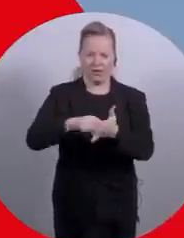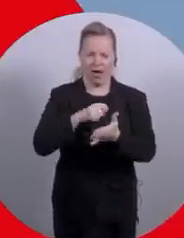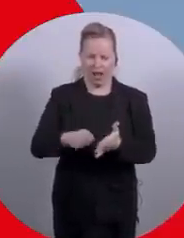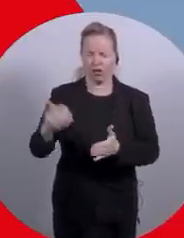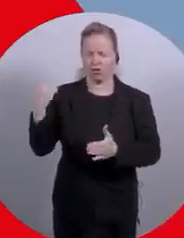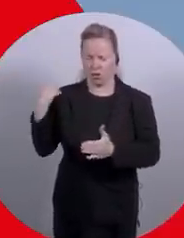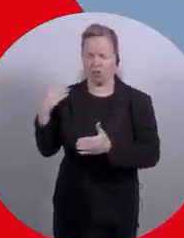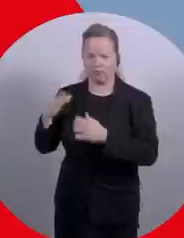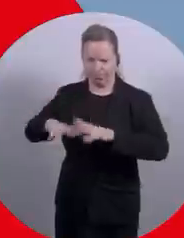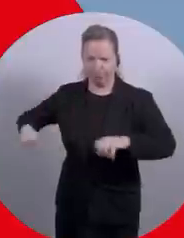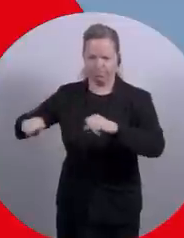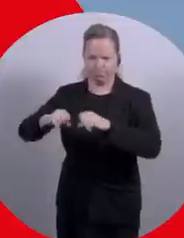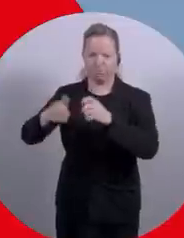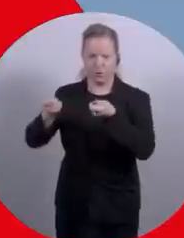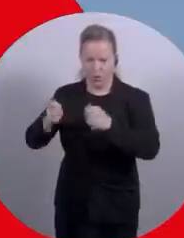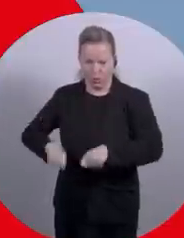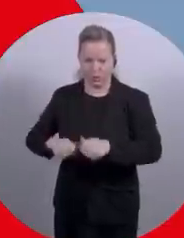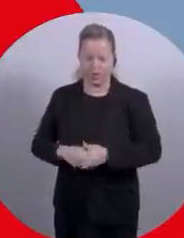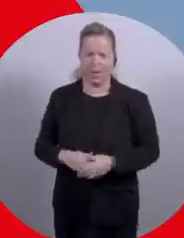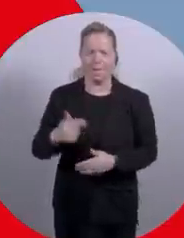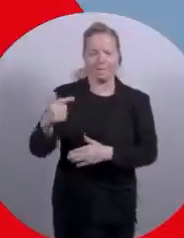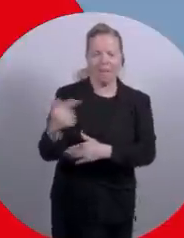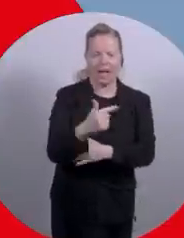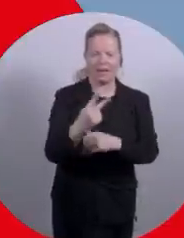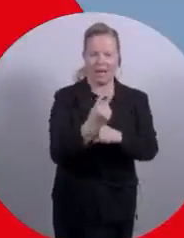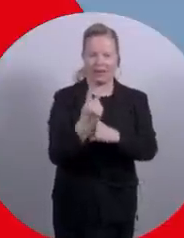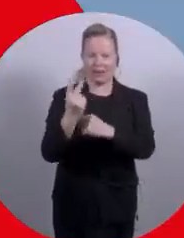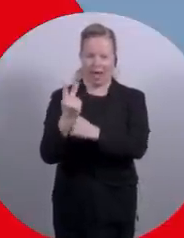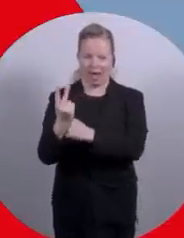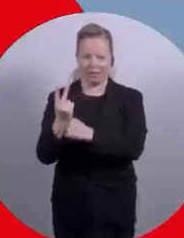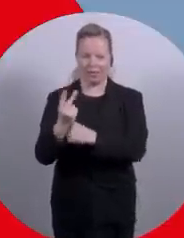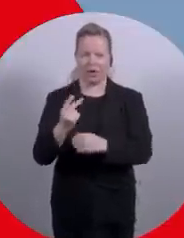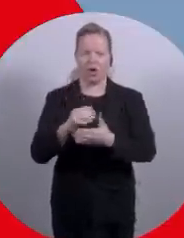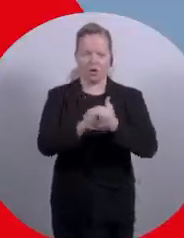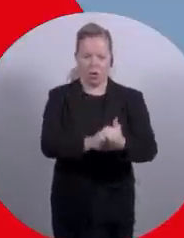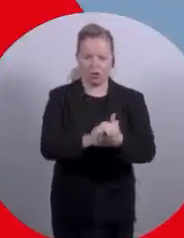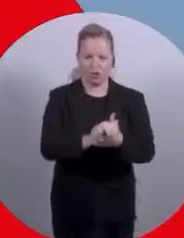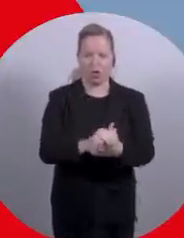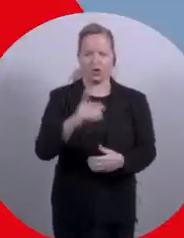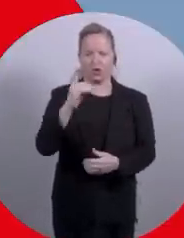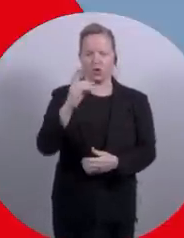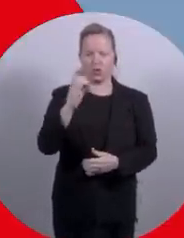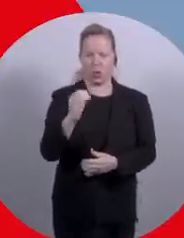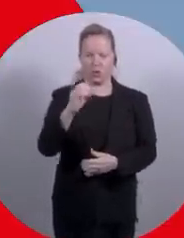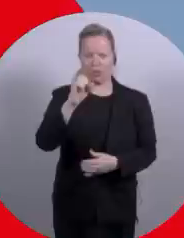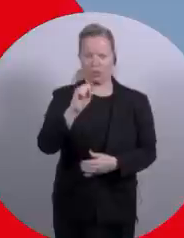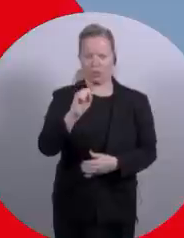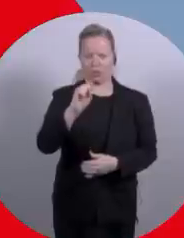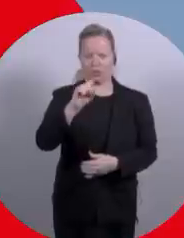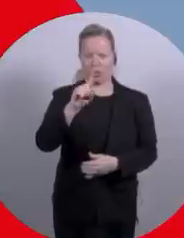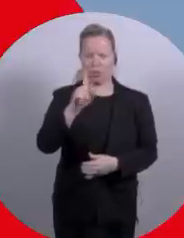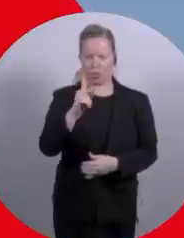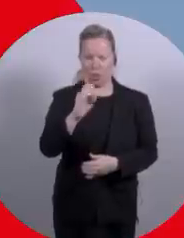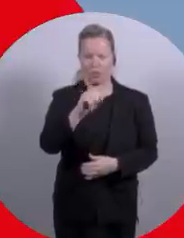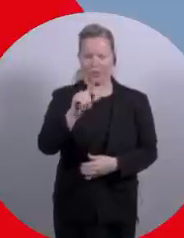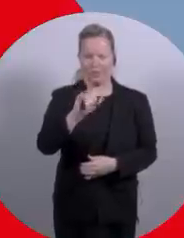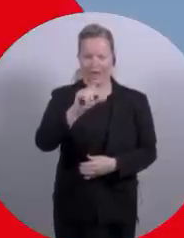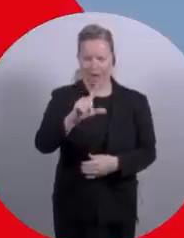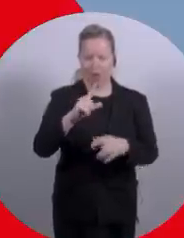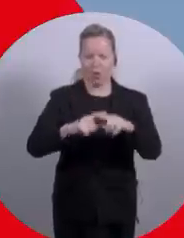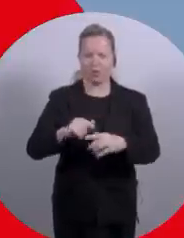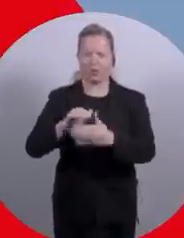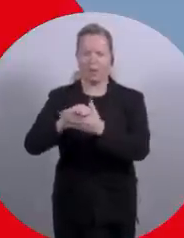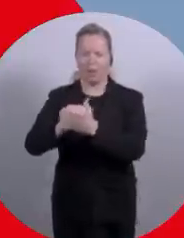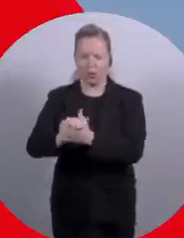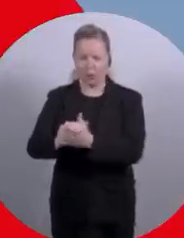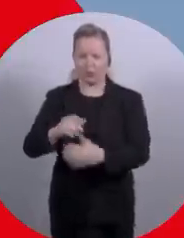wir haben beschlossen die beiden Kandidaten genossen Hans Peter doskozil und Genossen Andreas Gabler